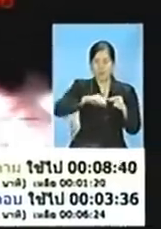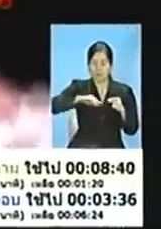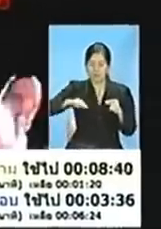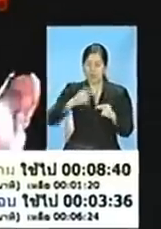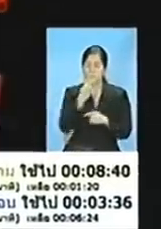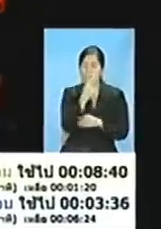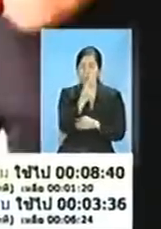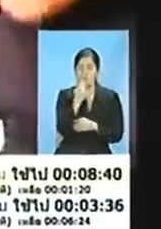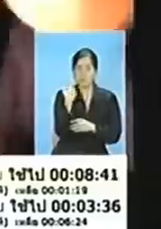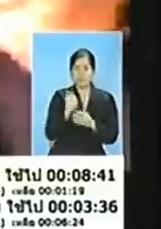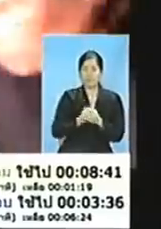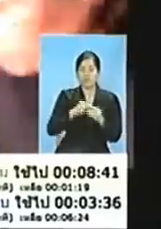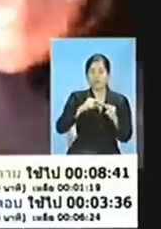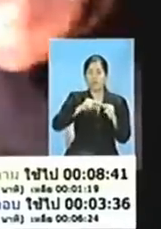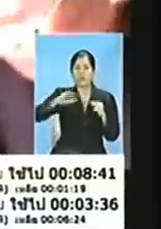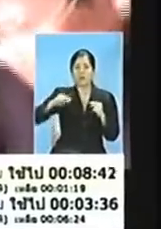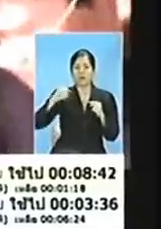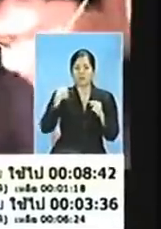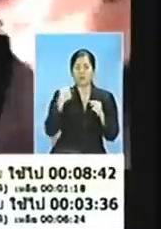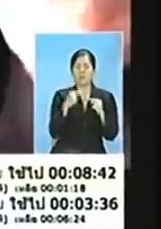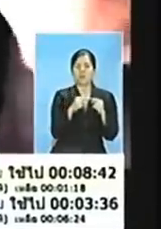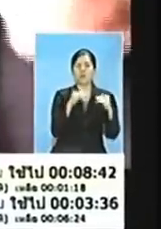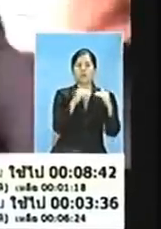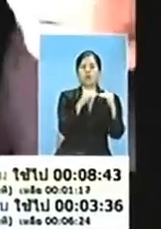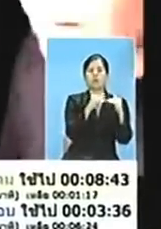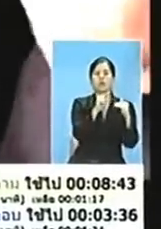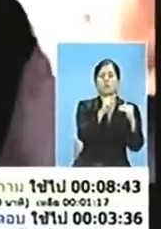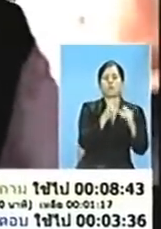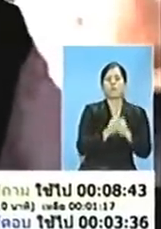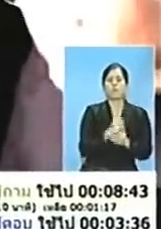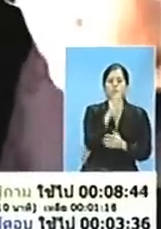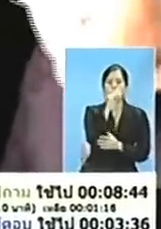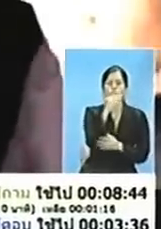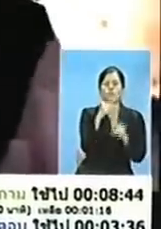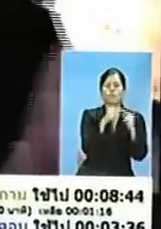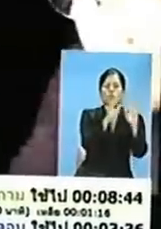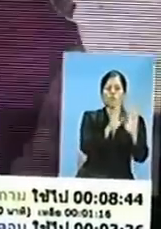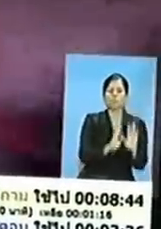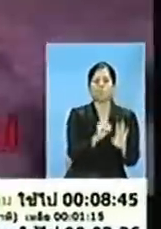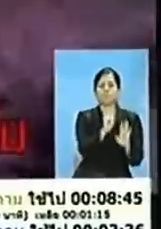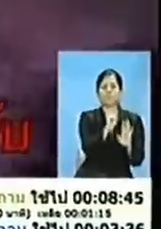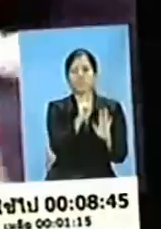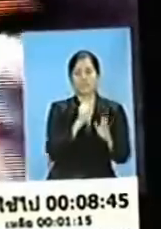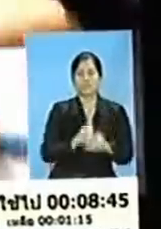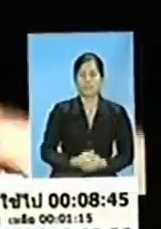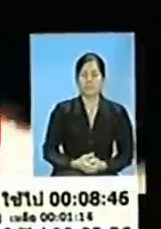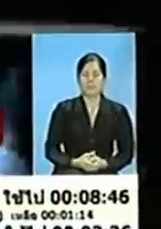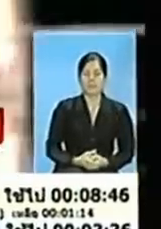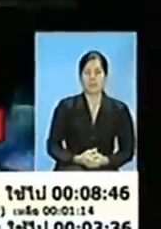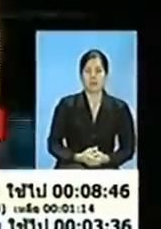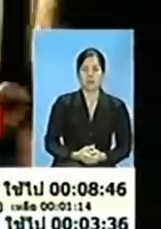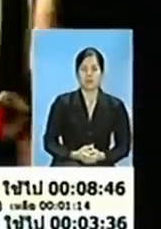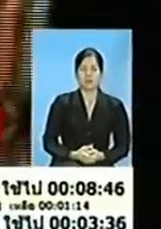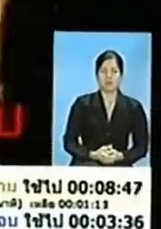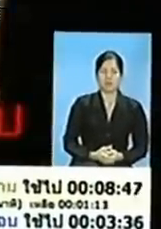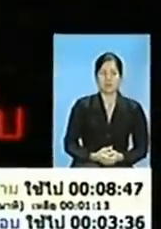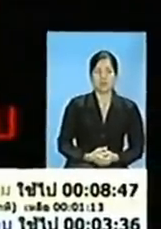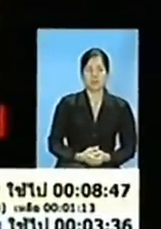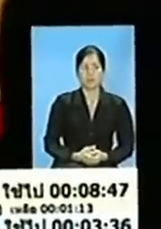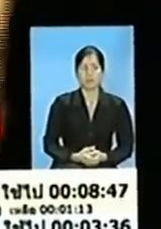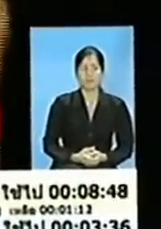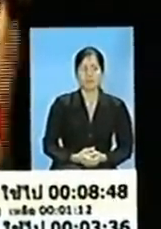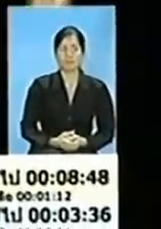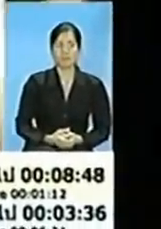ครับเท่ากับผมครับ สำเนียงเหมือนใครในสภานี่ไม่รู ้200ใช่ไหมครับ